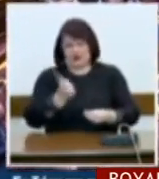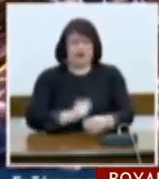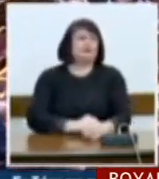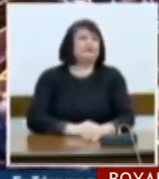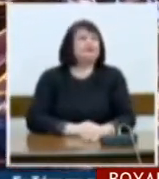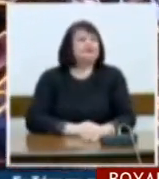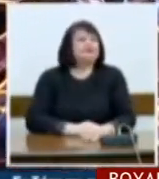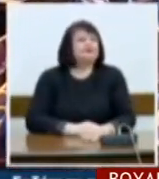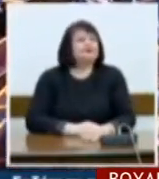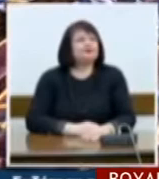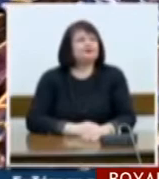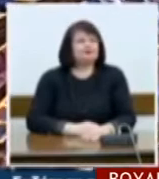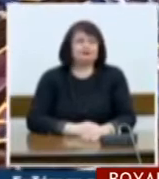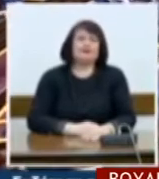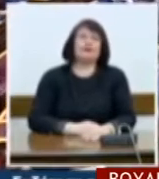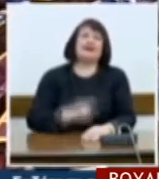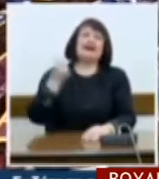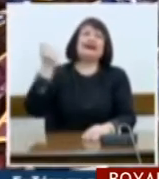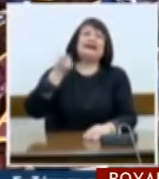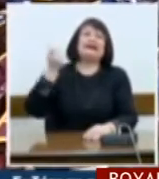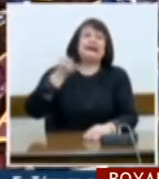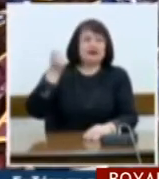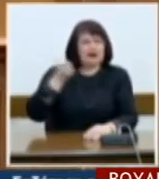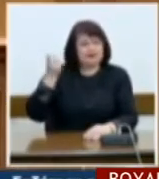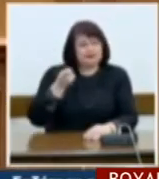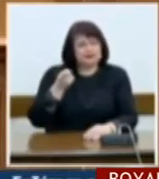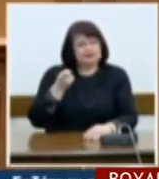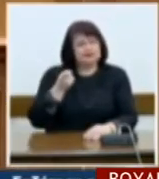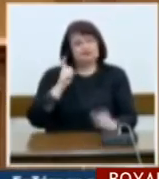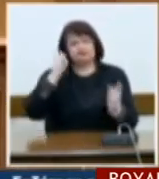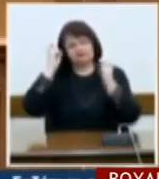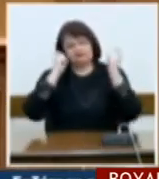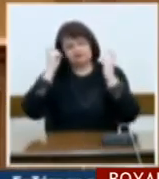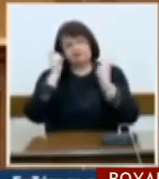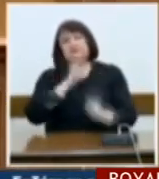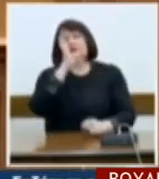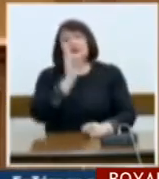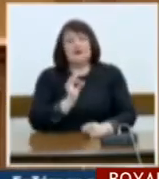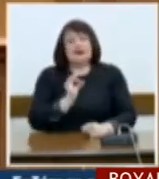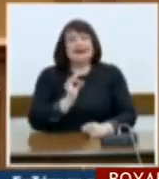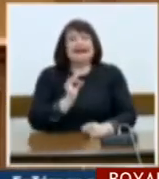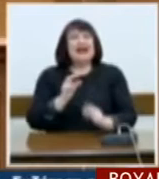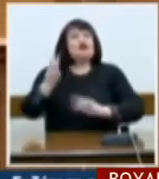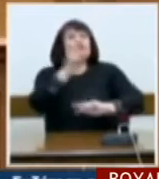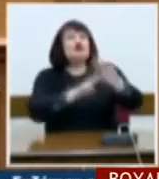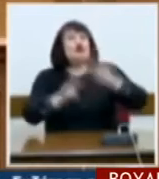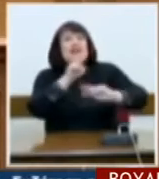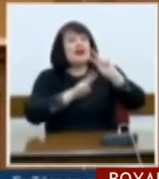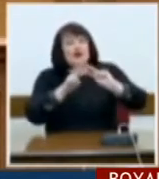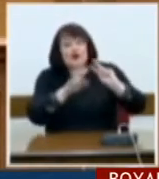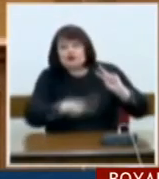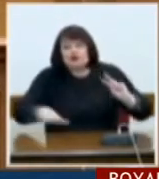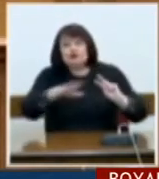Κριτήρια τα οποία λαμβάνουν υπόψη τις πραγματικές καιρικές συνθήκες που επικρατούν σε